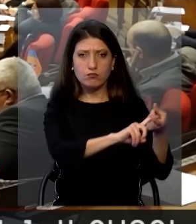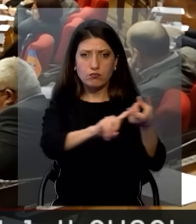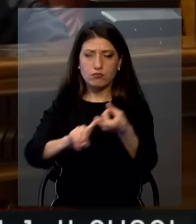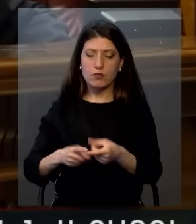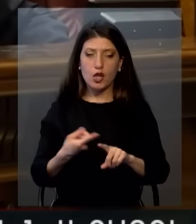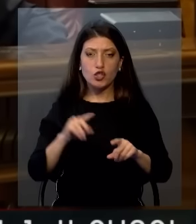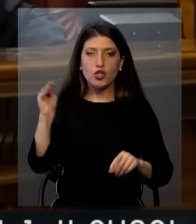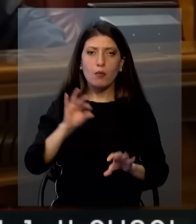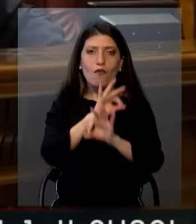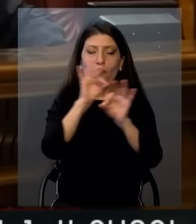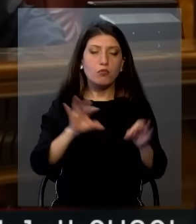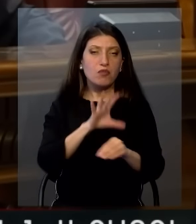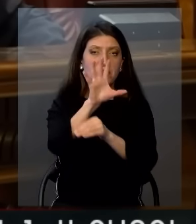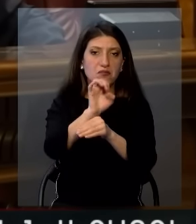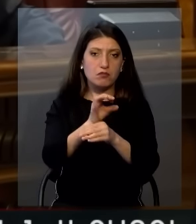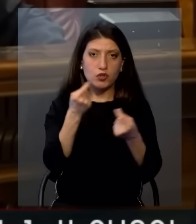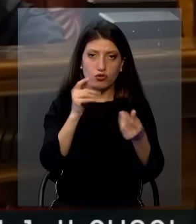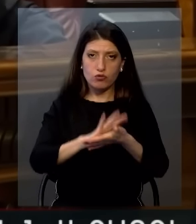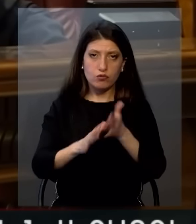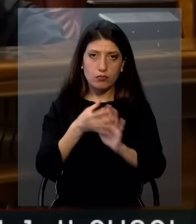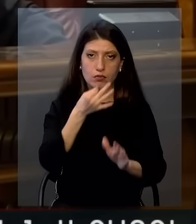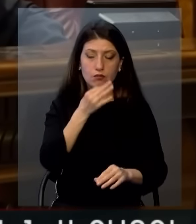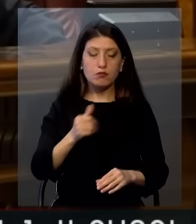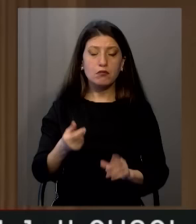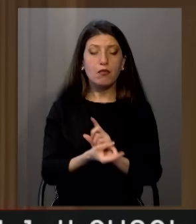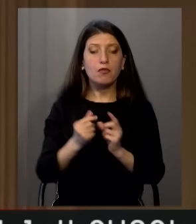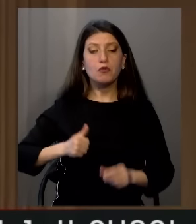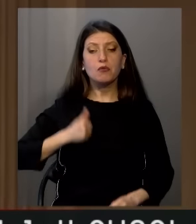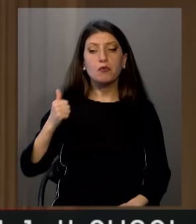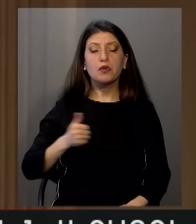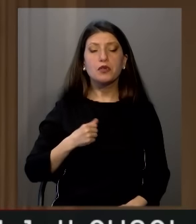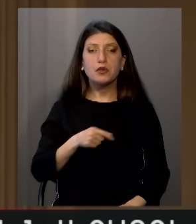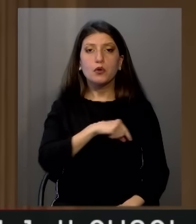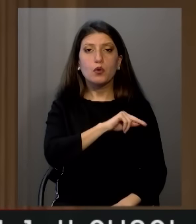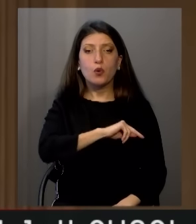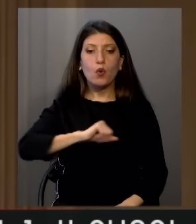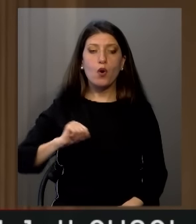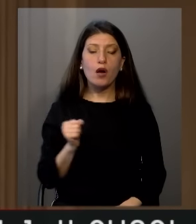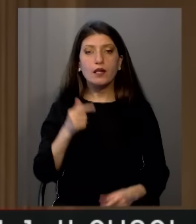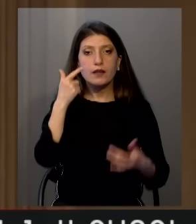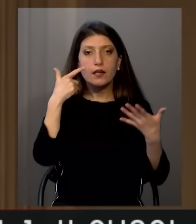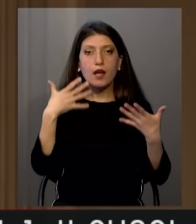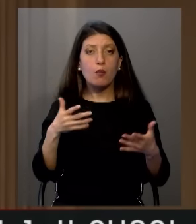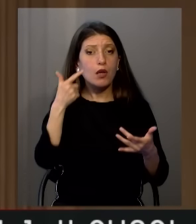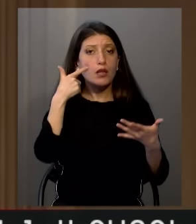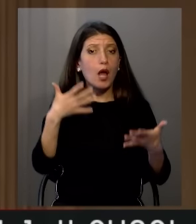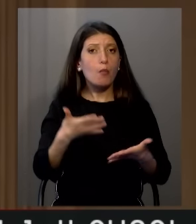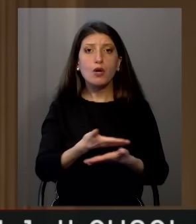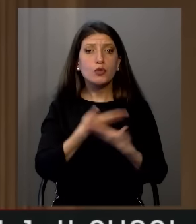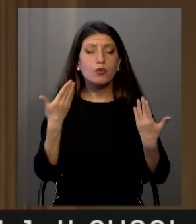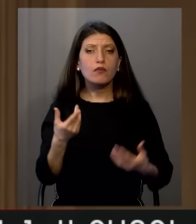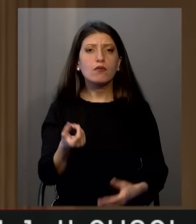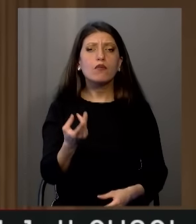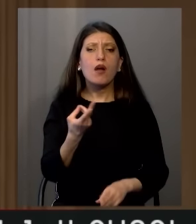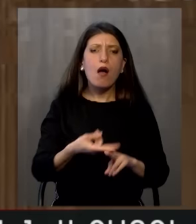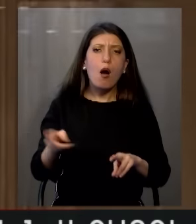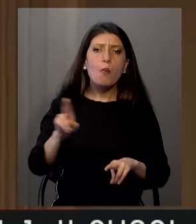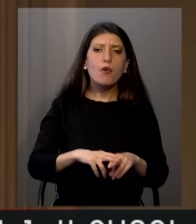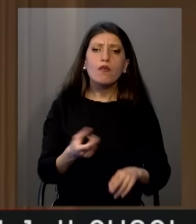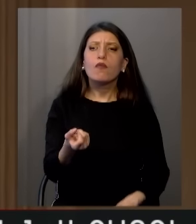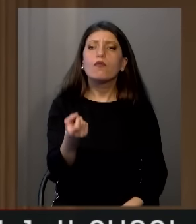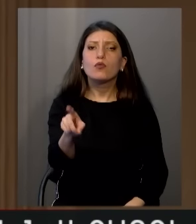մի քննադատական խոսք չասաց։ Փոխարենը գովեց իր թիմի թափանցիկությունը։ Բա որ թափանցիկություն չենք ապահովել, այդքան բան դուք որտեղից